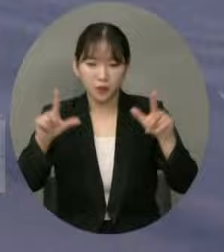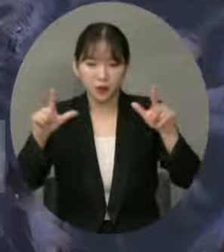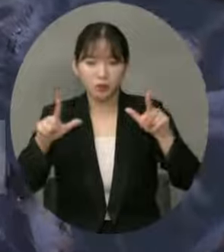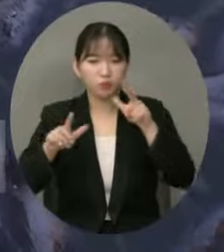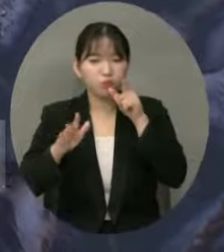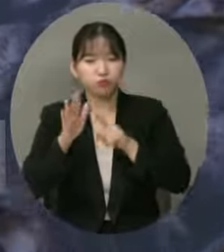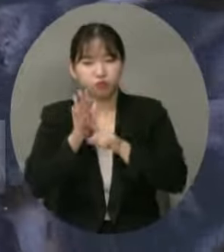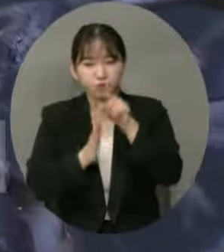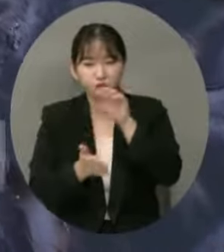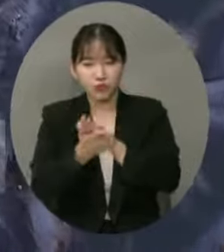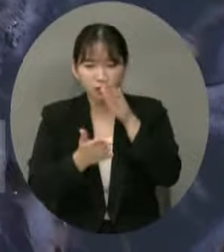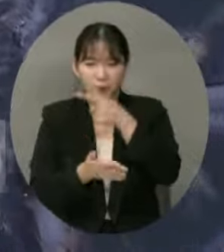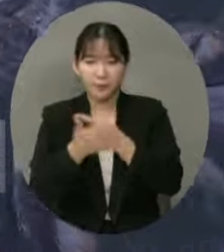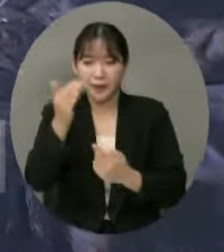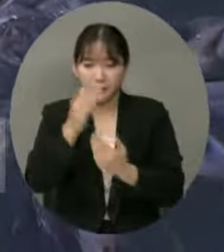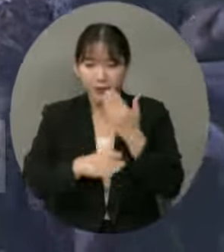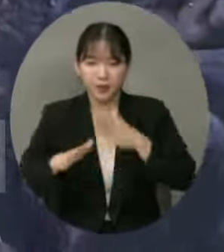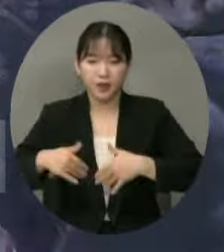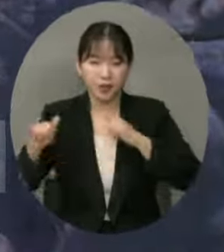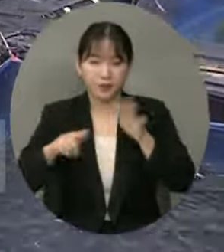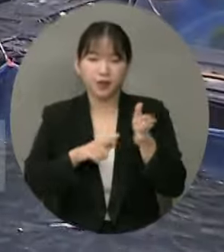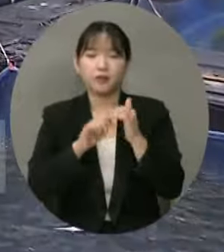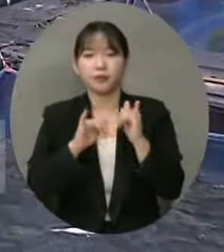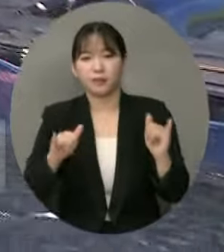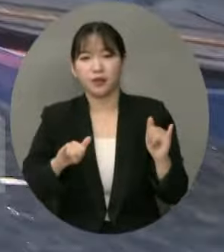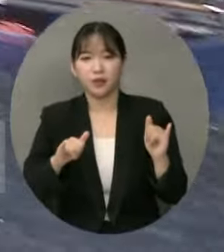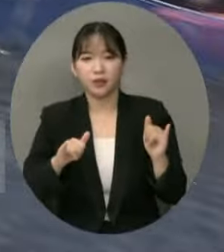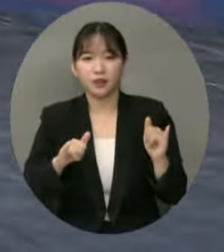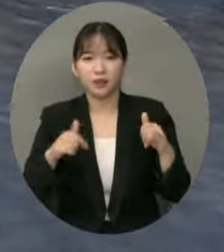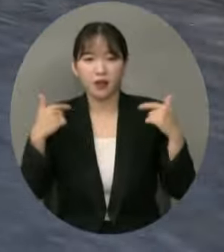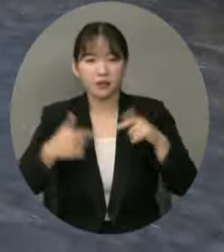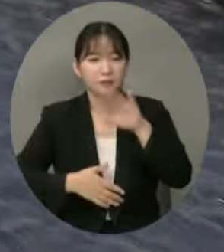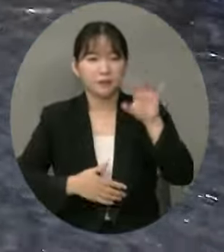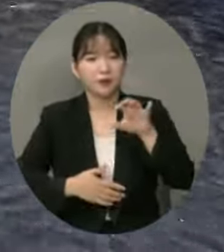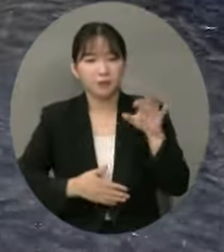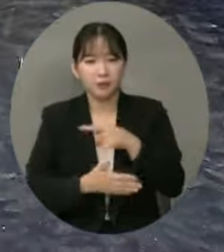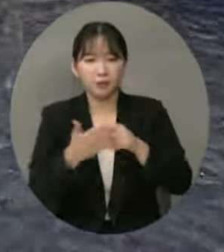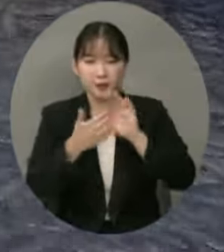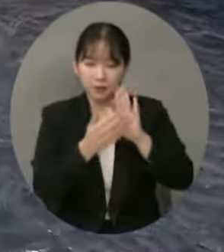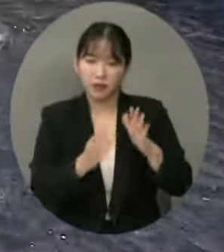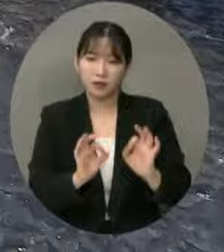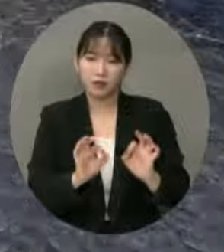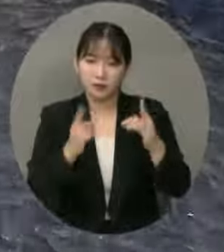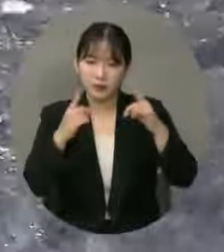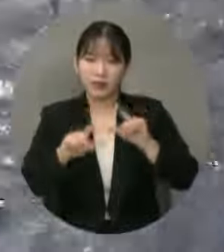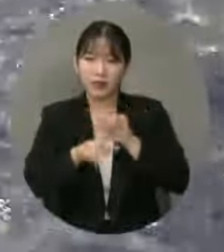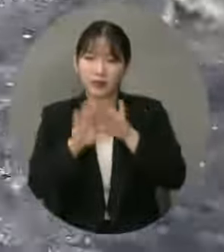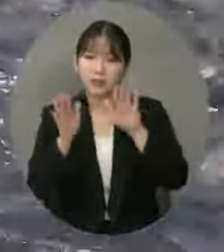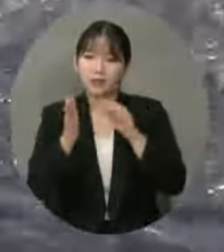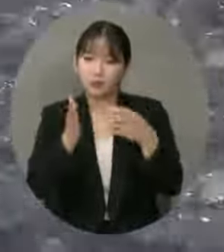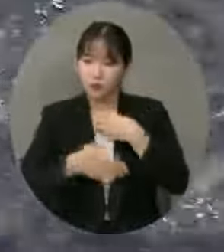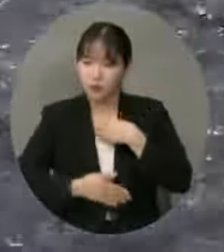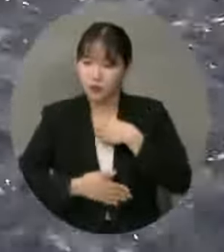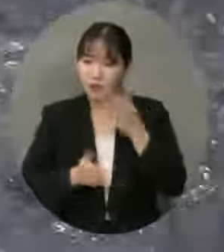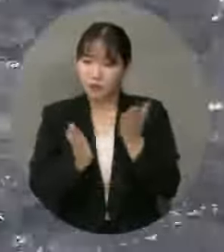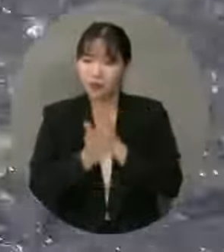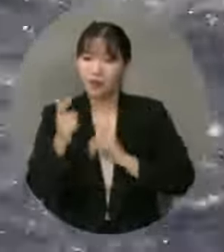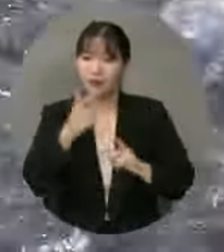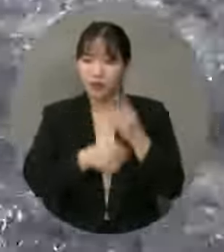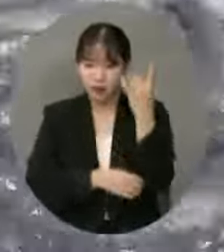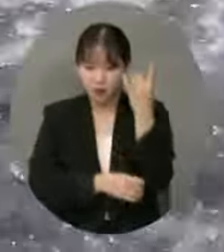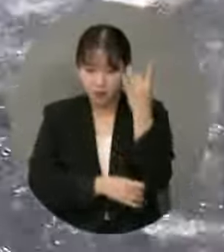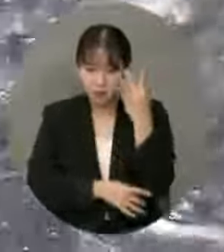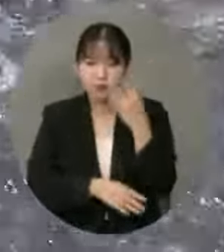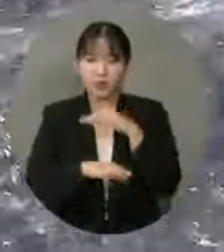고수온으로 막대한 피해를 입은 해한 어민들 해마다 반복되는 피해 예방과 함께 기우 위기에 맞는 보다 근본적인